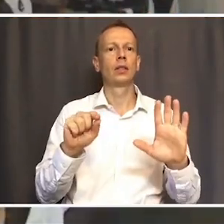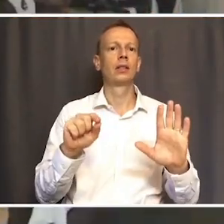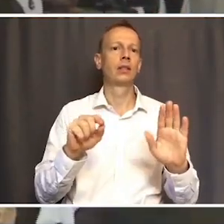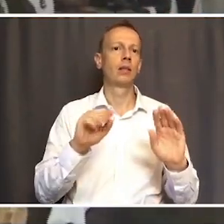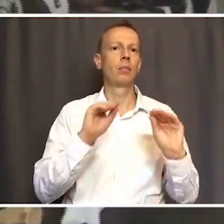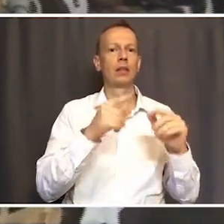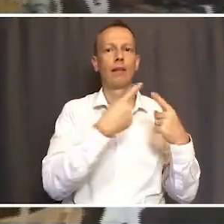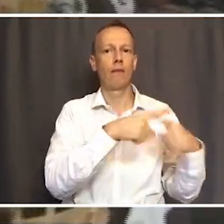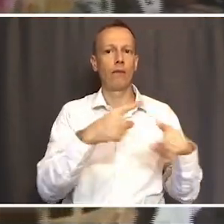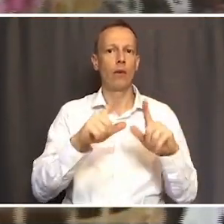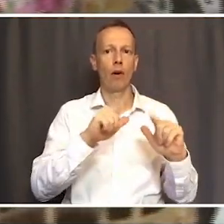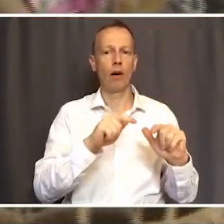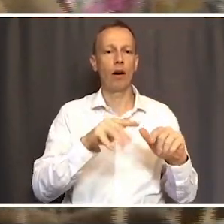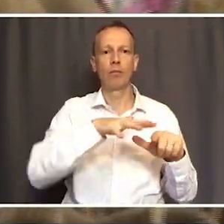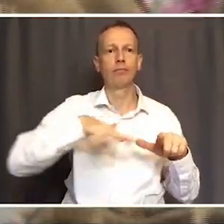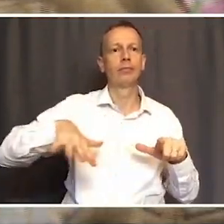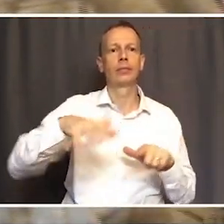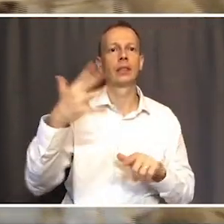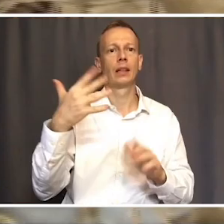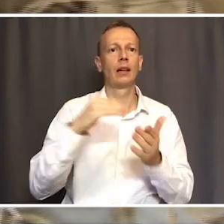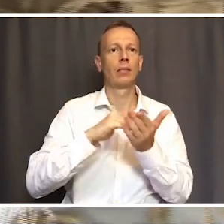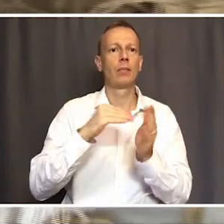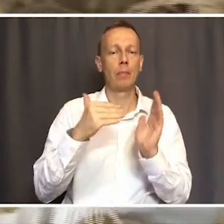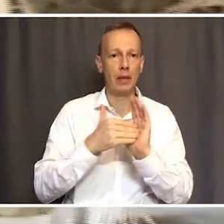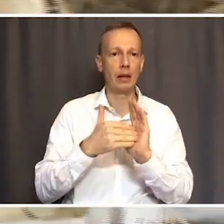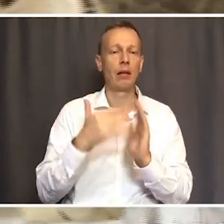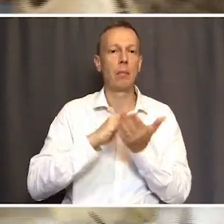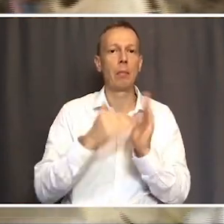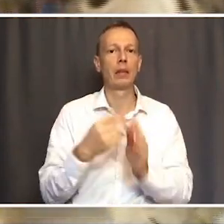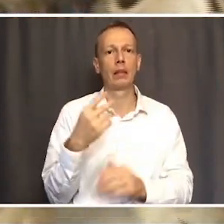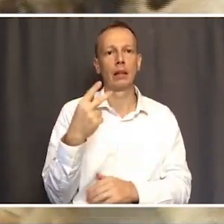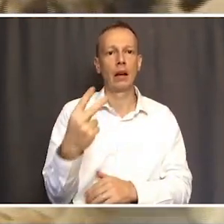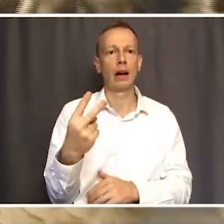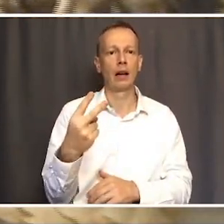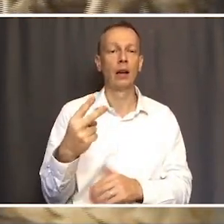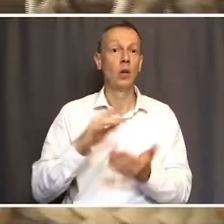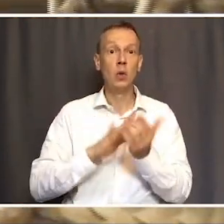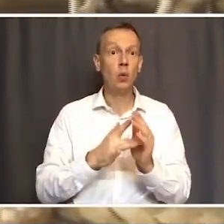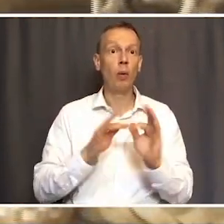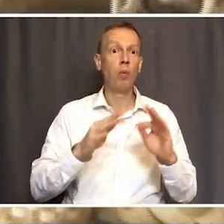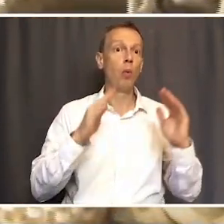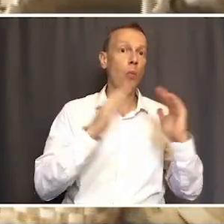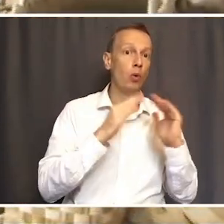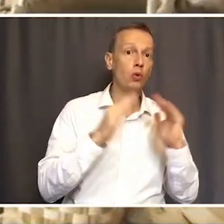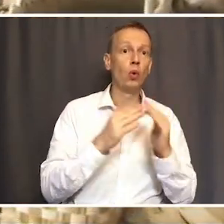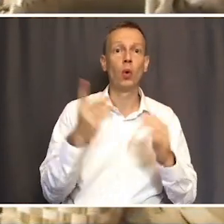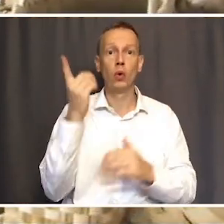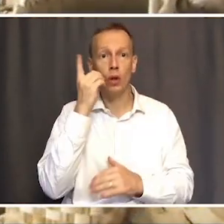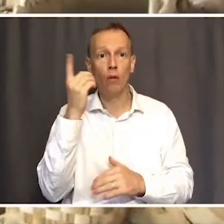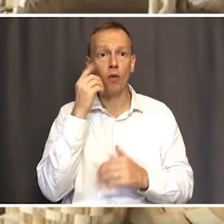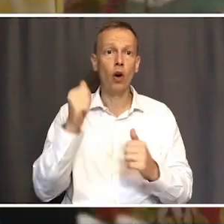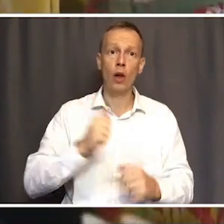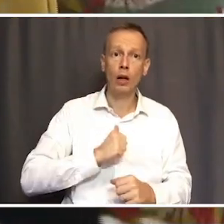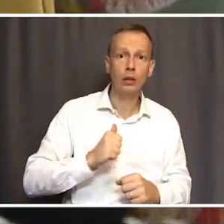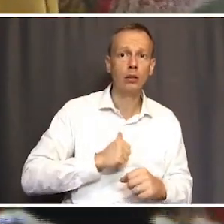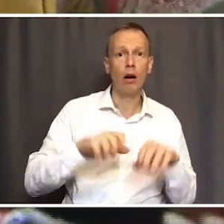affaires. 170 enseignes sont présentes sur un espace de 5000 m². Il y a de tout, de l'habitat à la téléphonie, en